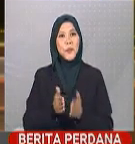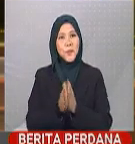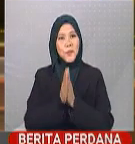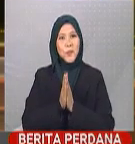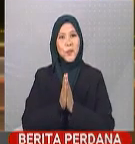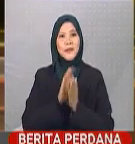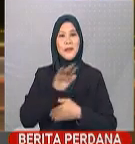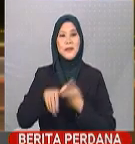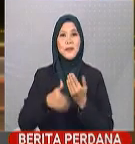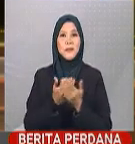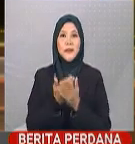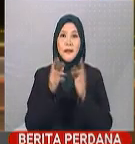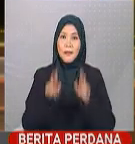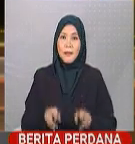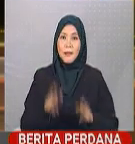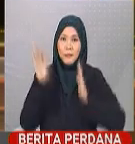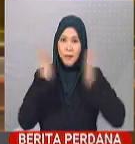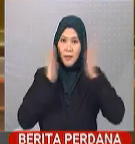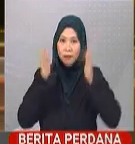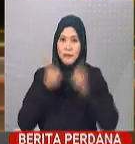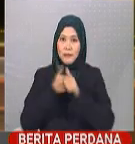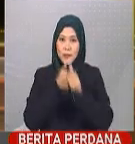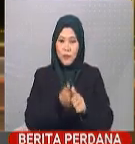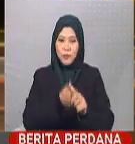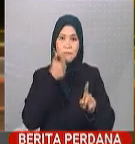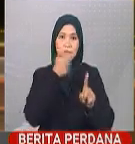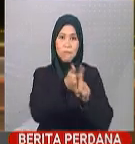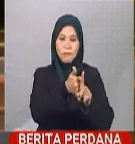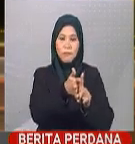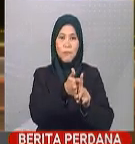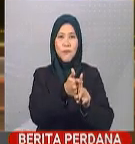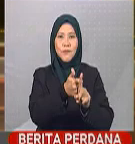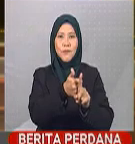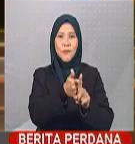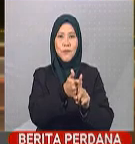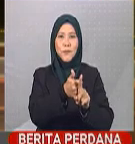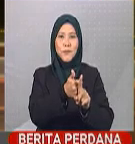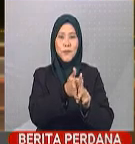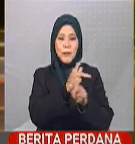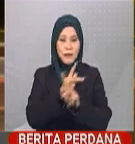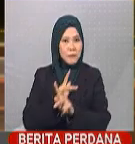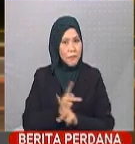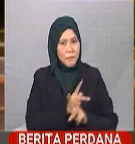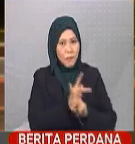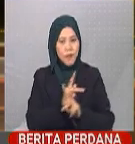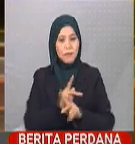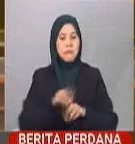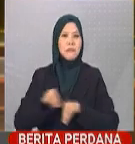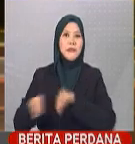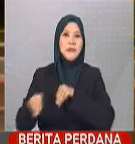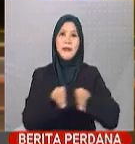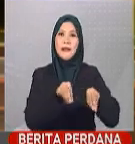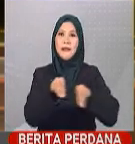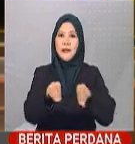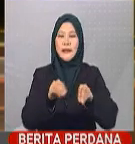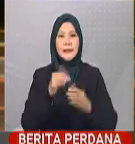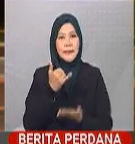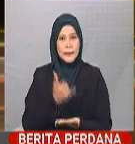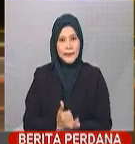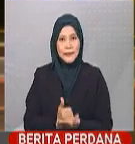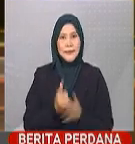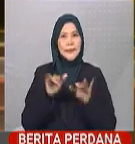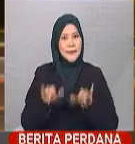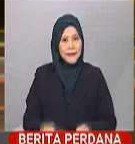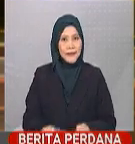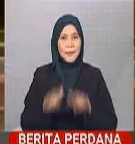rakyat Malaysia agar patuhi larangan perintah pergerakan yang sedang dijalankan supaya duduk di rumah, stay